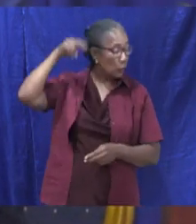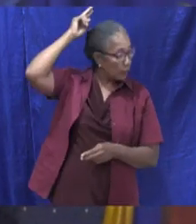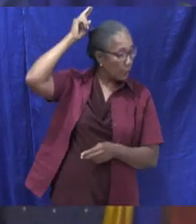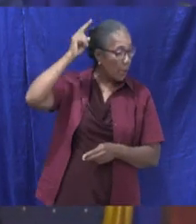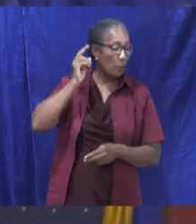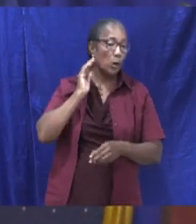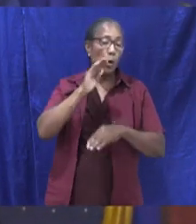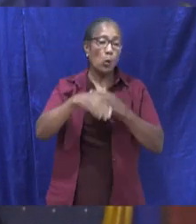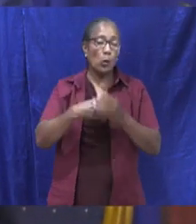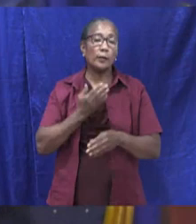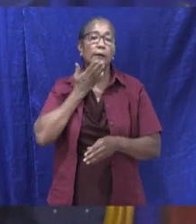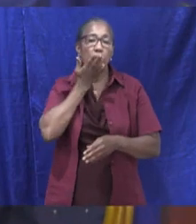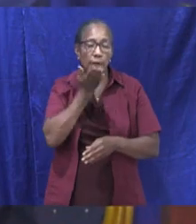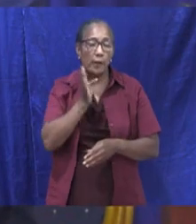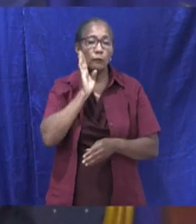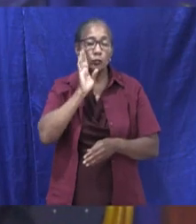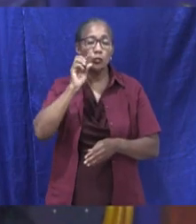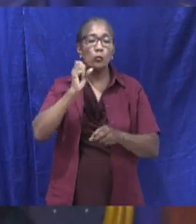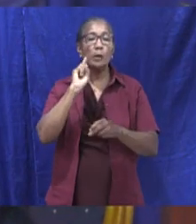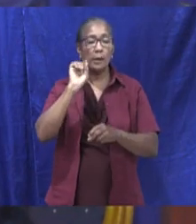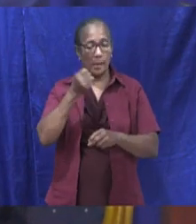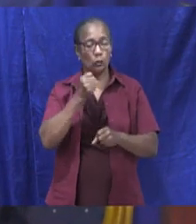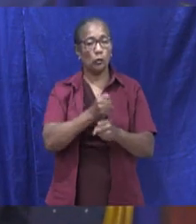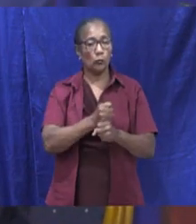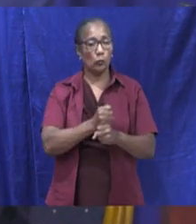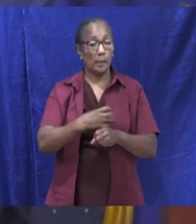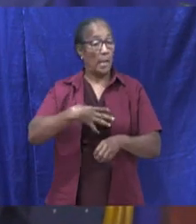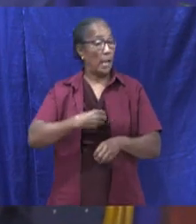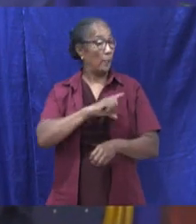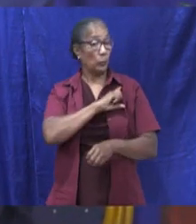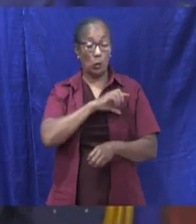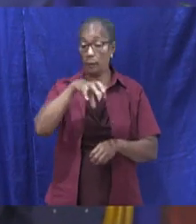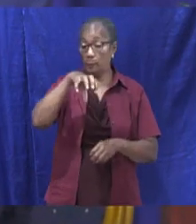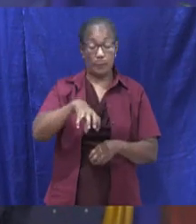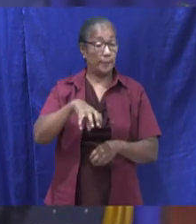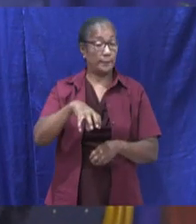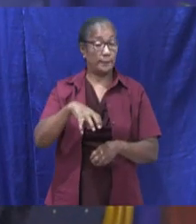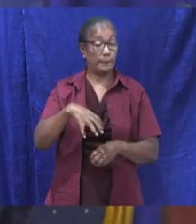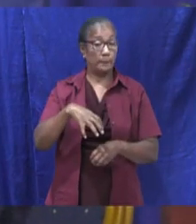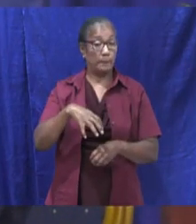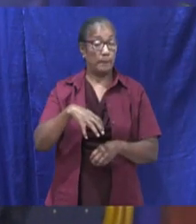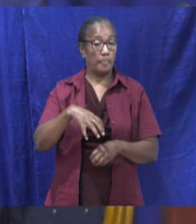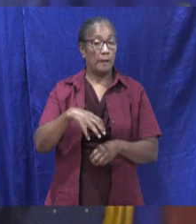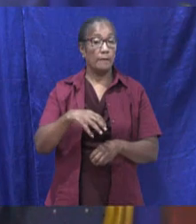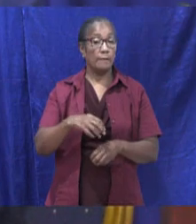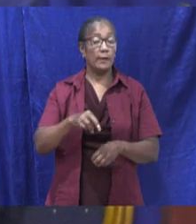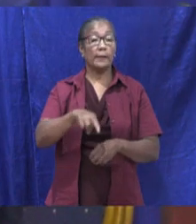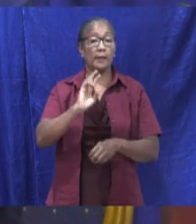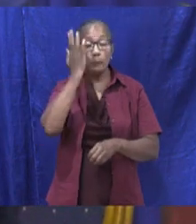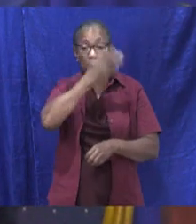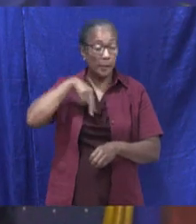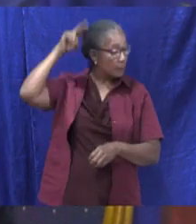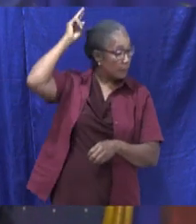hierbij opgeroepen zulks alsnog te doen. Mocht u geen diplomatieke of consulaire missie van de Republiek